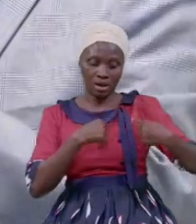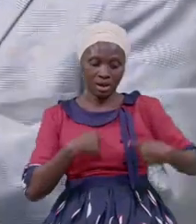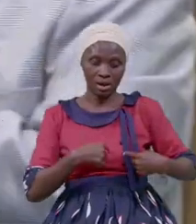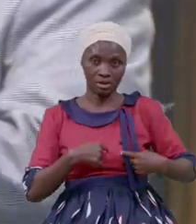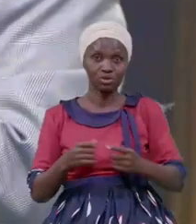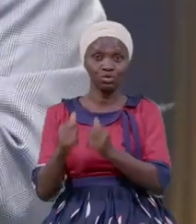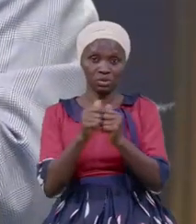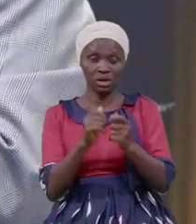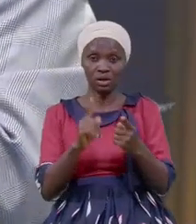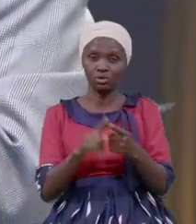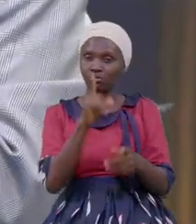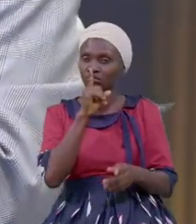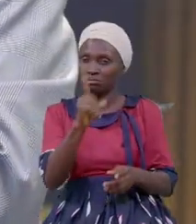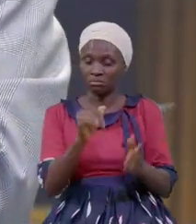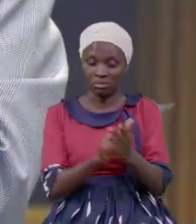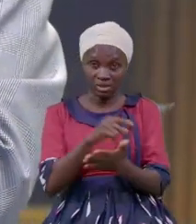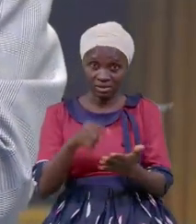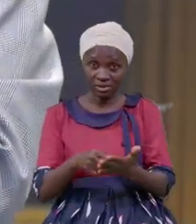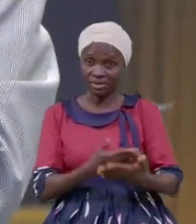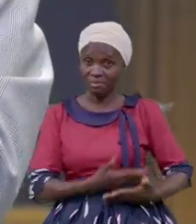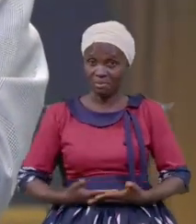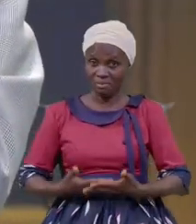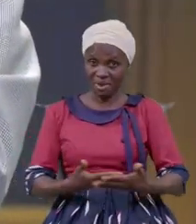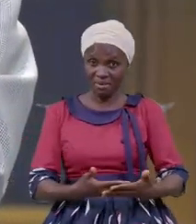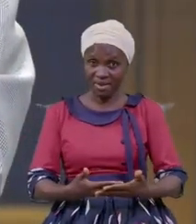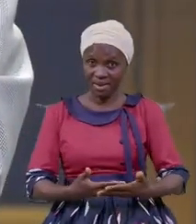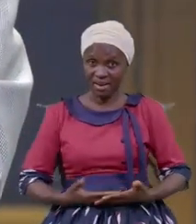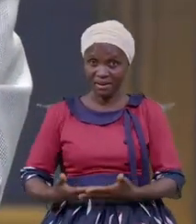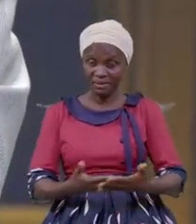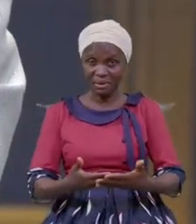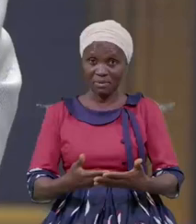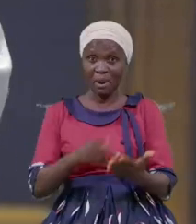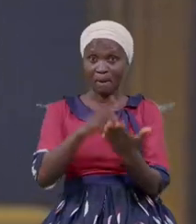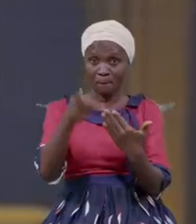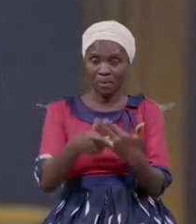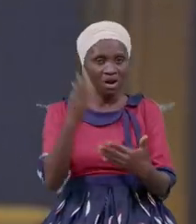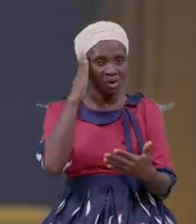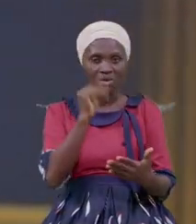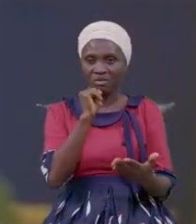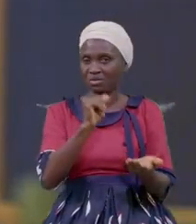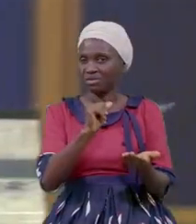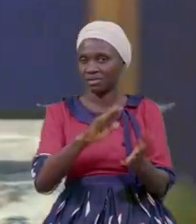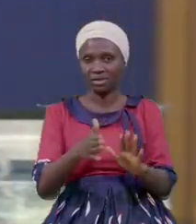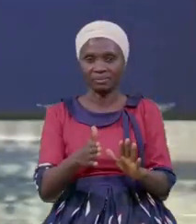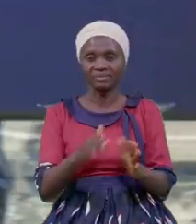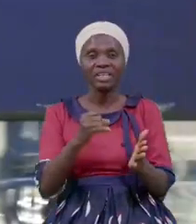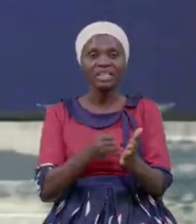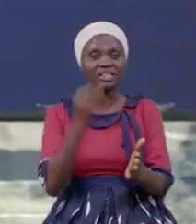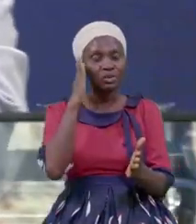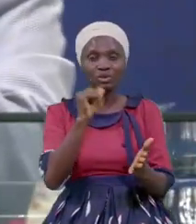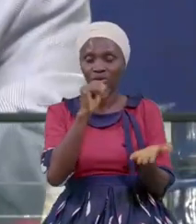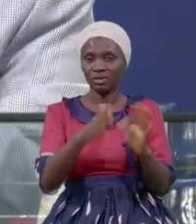veiller à ce que ce bébé ne meurt pas il ne mourra pas dans votre